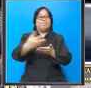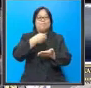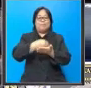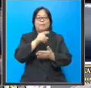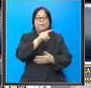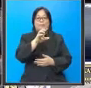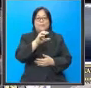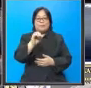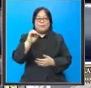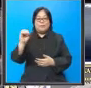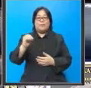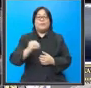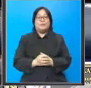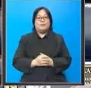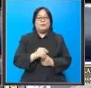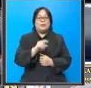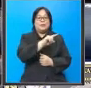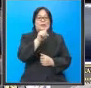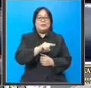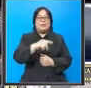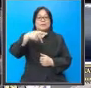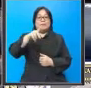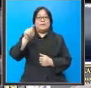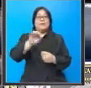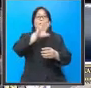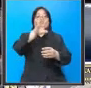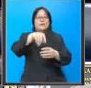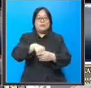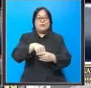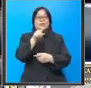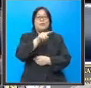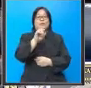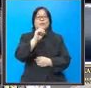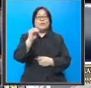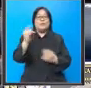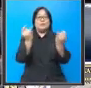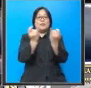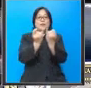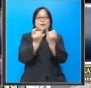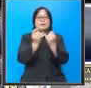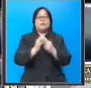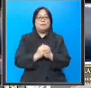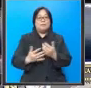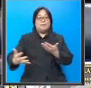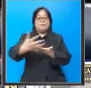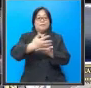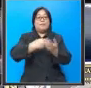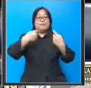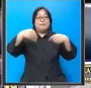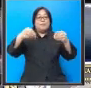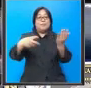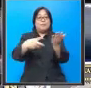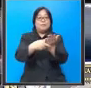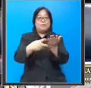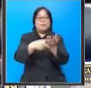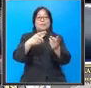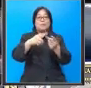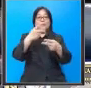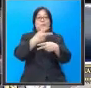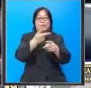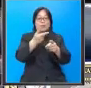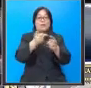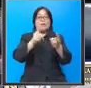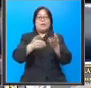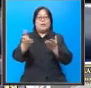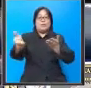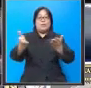dan pagar tetap DPT tempat syuting dimana hasil kutipan tiket jualan-jualan produk dan